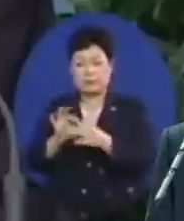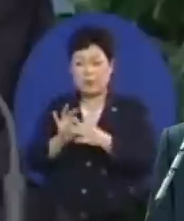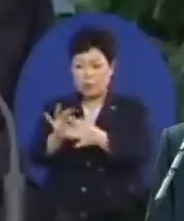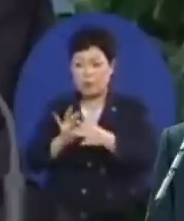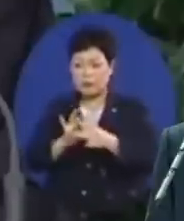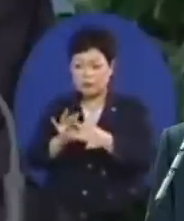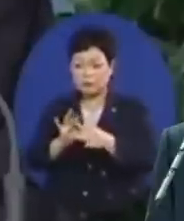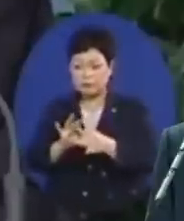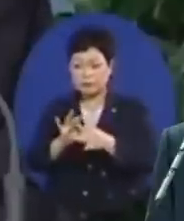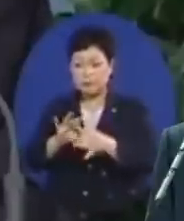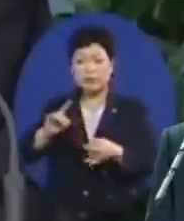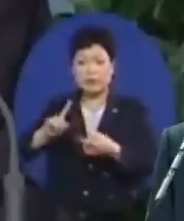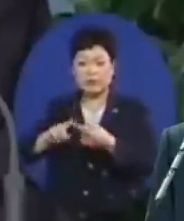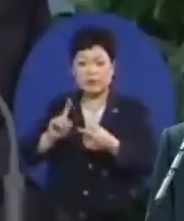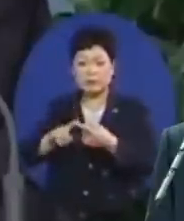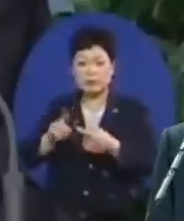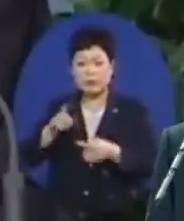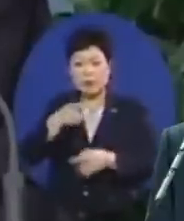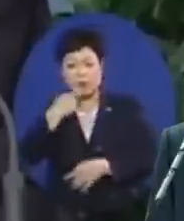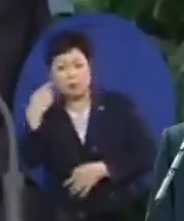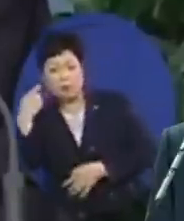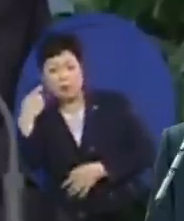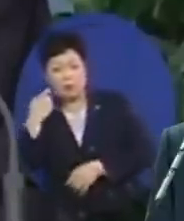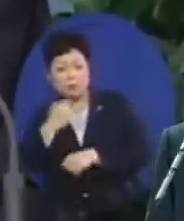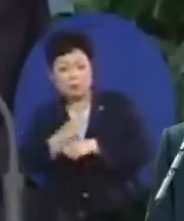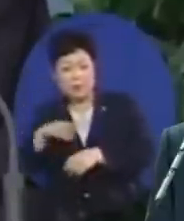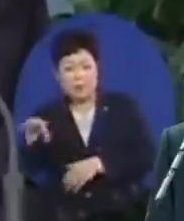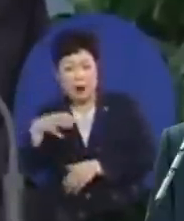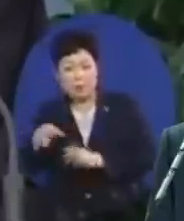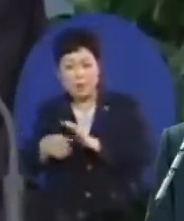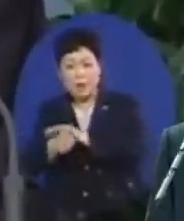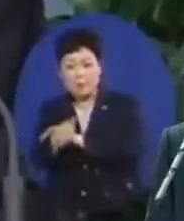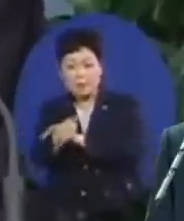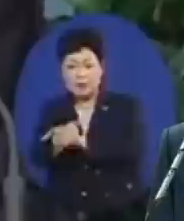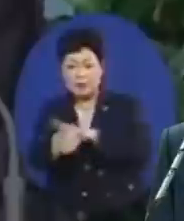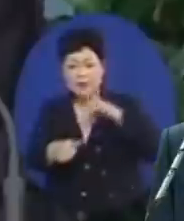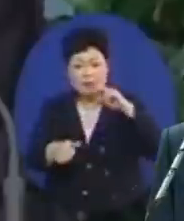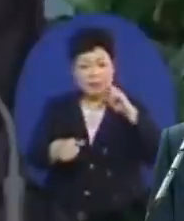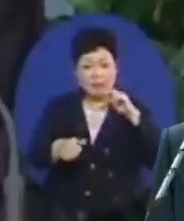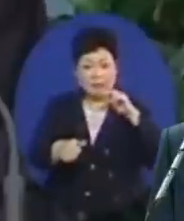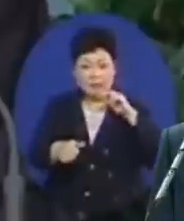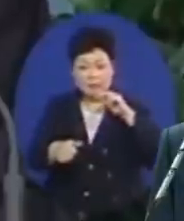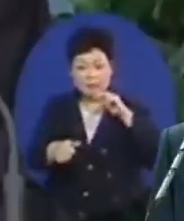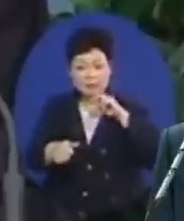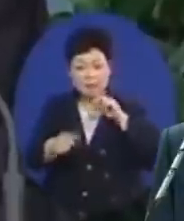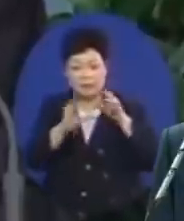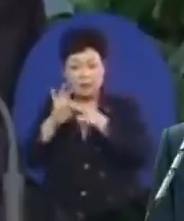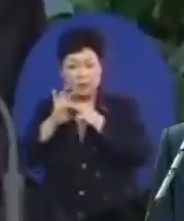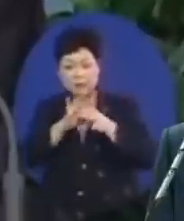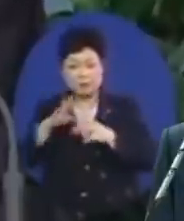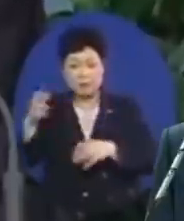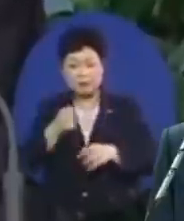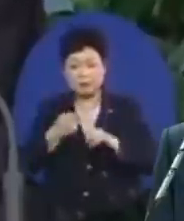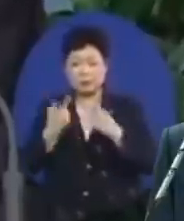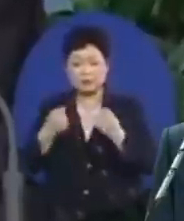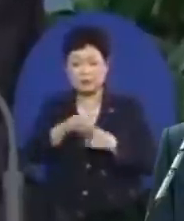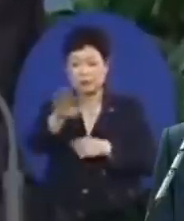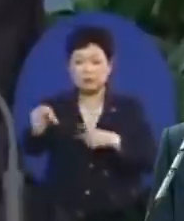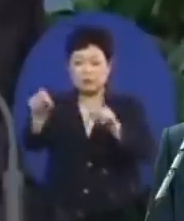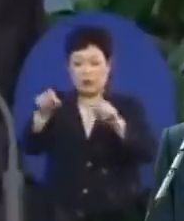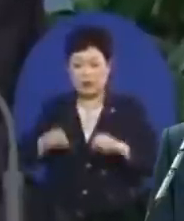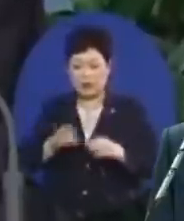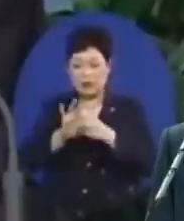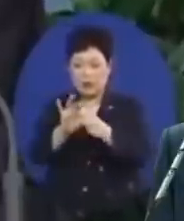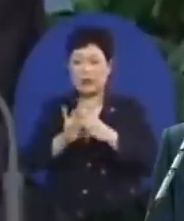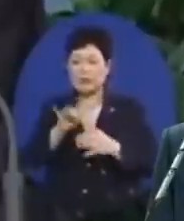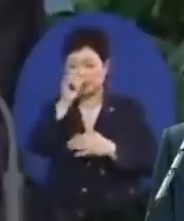관심을 끌었습니다. 방울뱀이 다람쥐의 관심을 끌은 것처럼 우리에게 꼭 관심